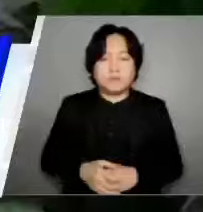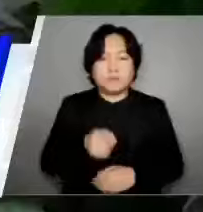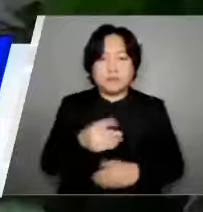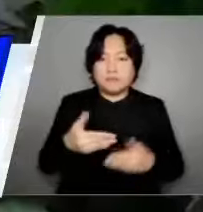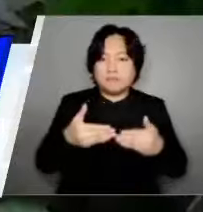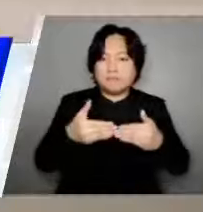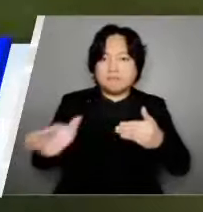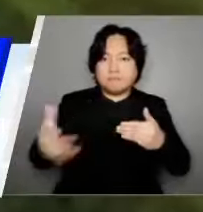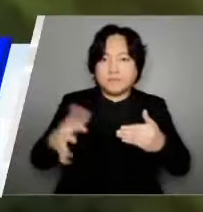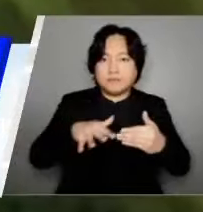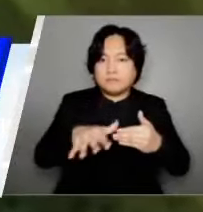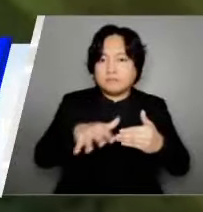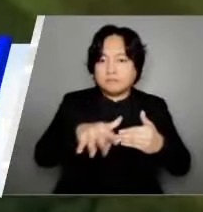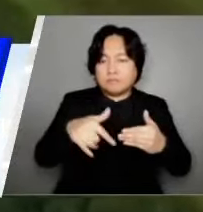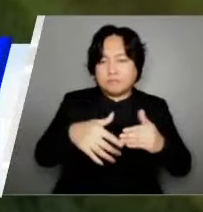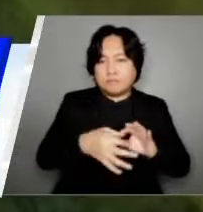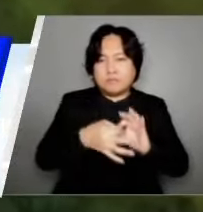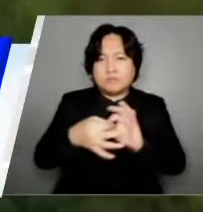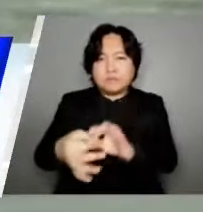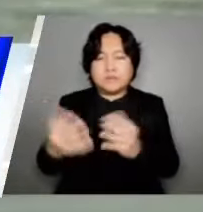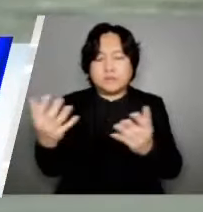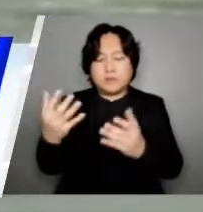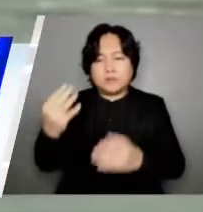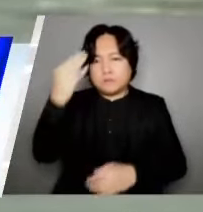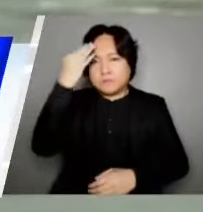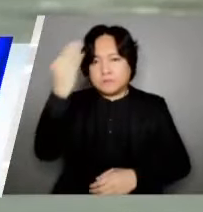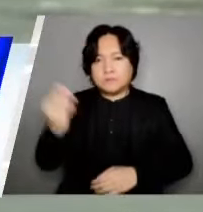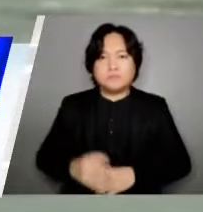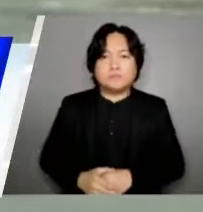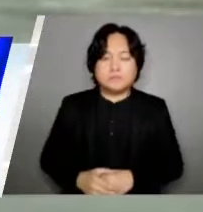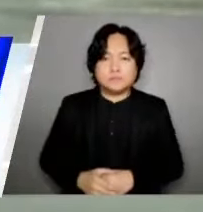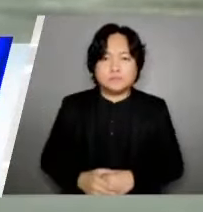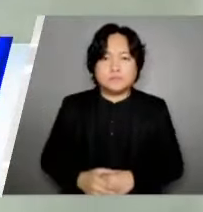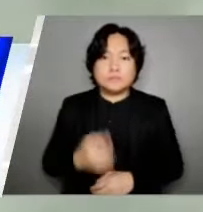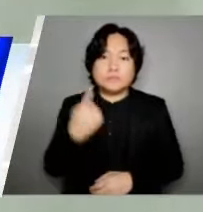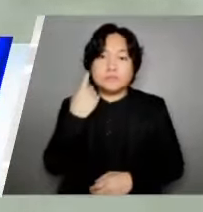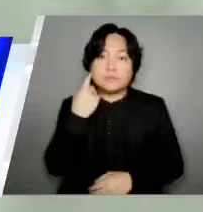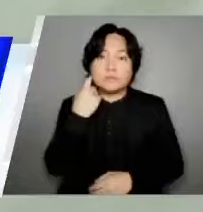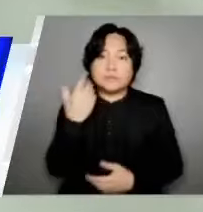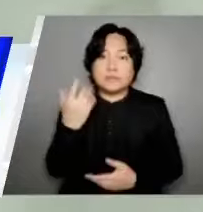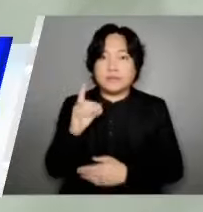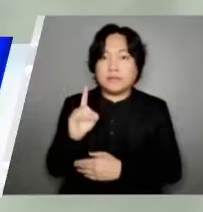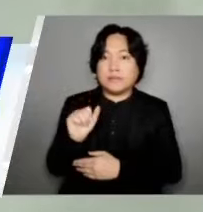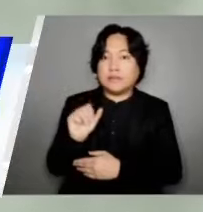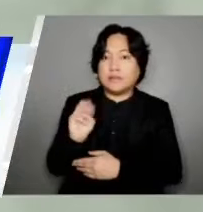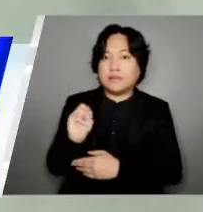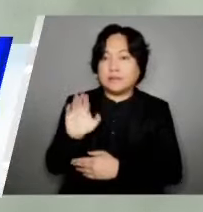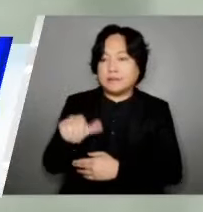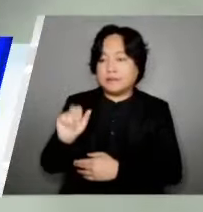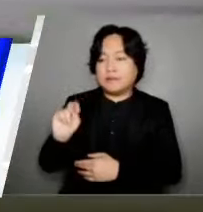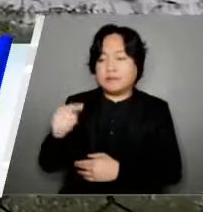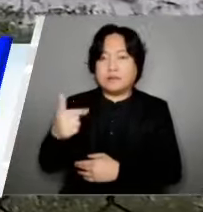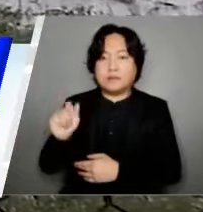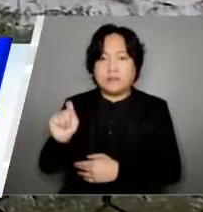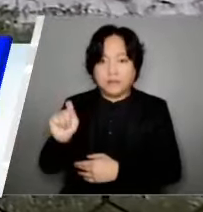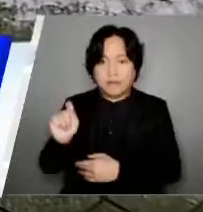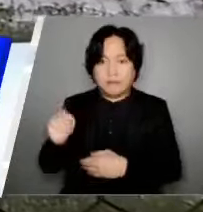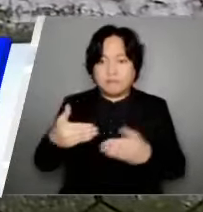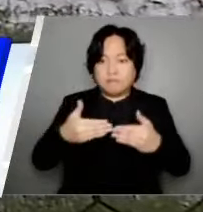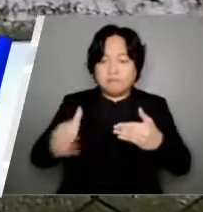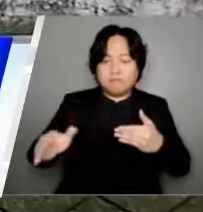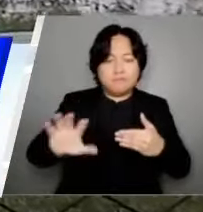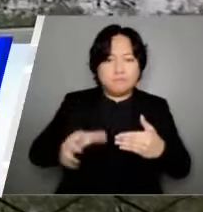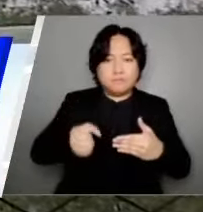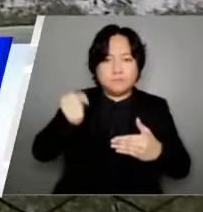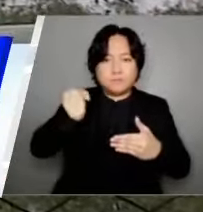bayan sa Bulacan. Hindi man natuloy ang pagpapakawalan ng tubig kanina sa Magat Dam pero nakataas ang flood precaution. Umapaw naman ang